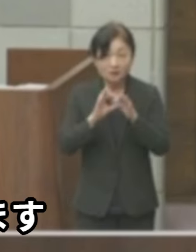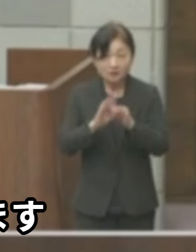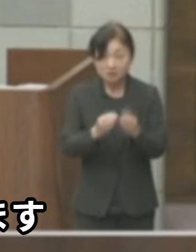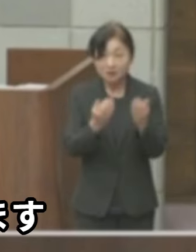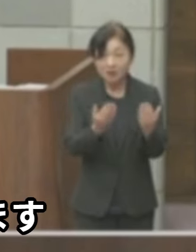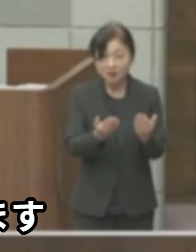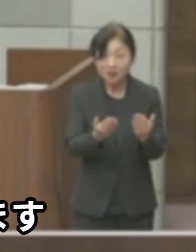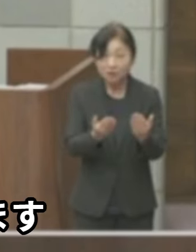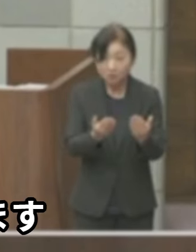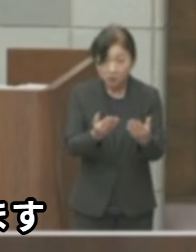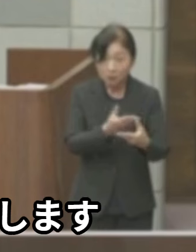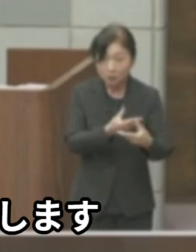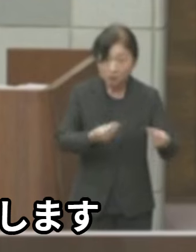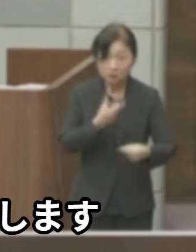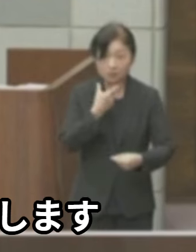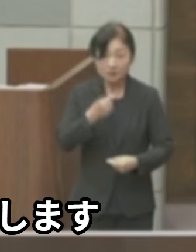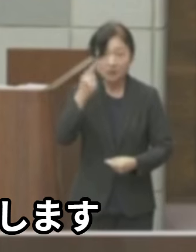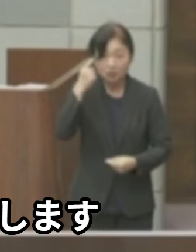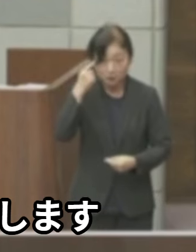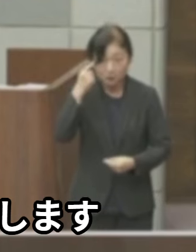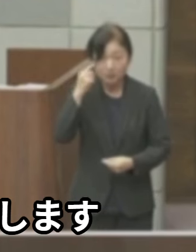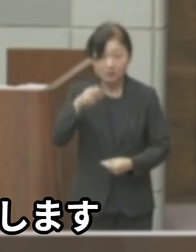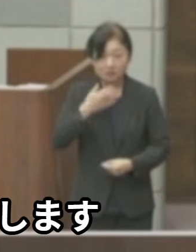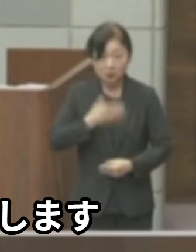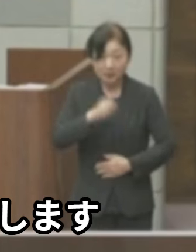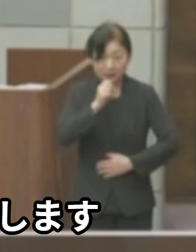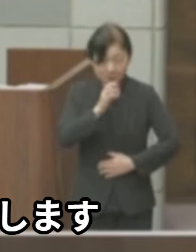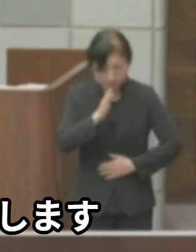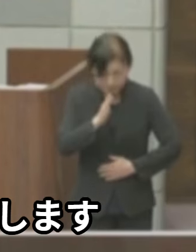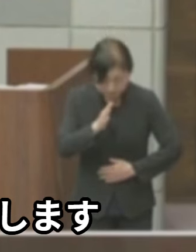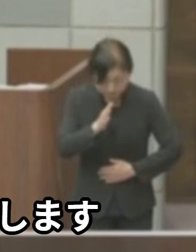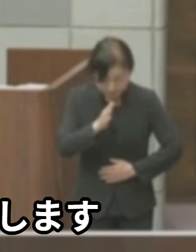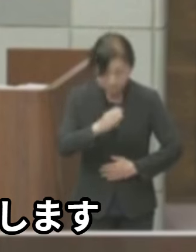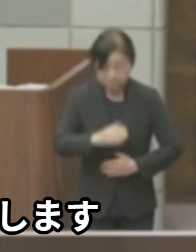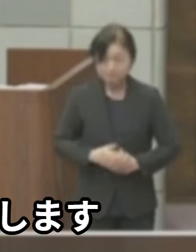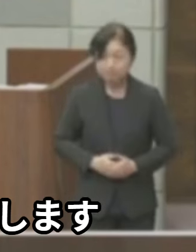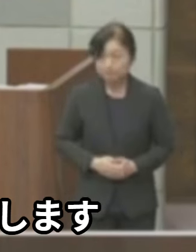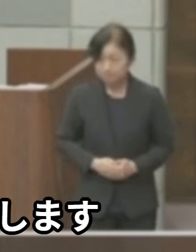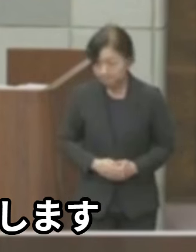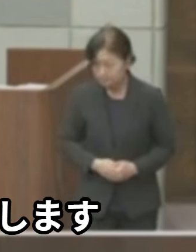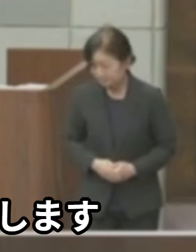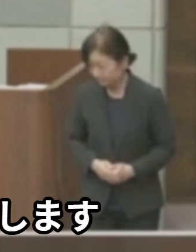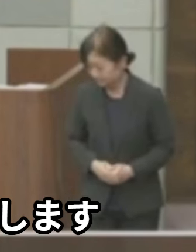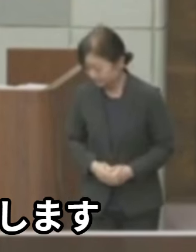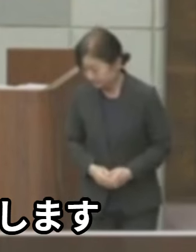学校と共有してまいります。よろしくご理解賜りますようお願いいたします。